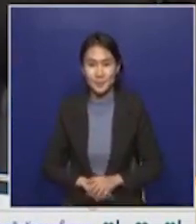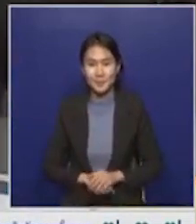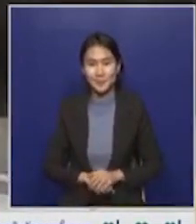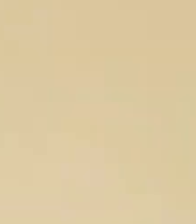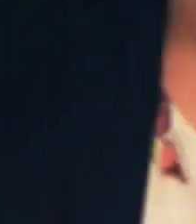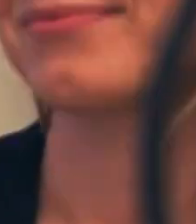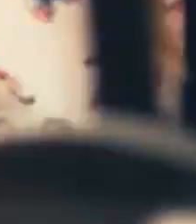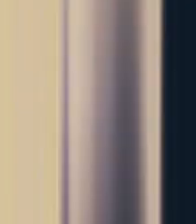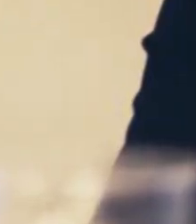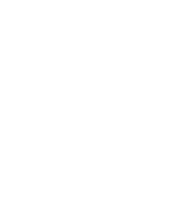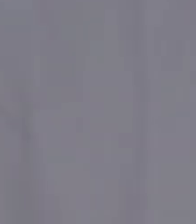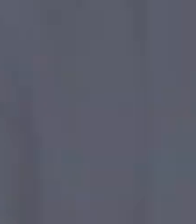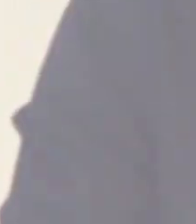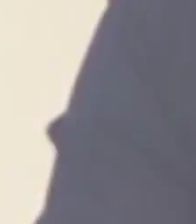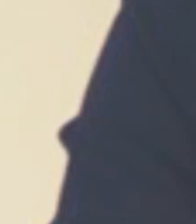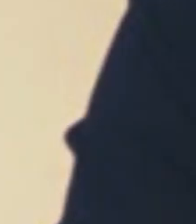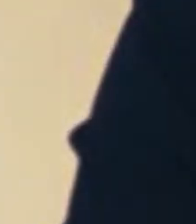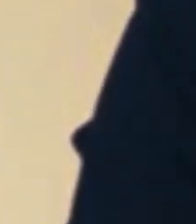add a